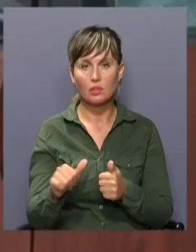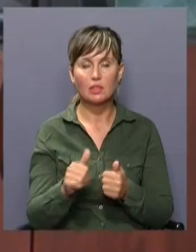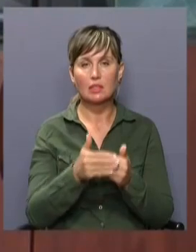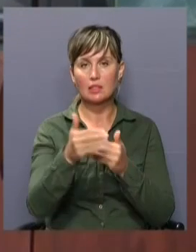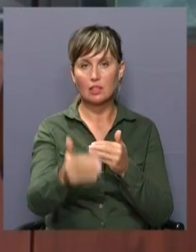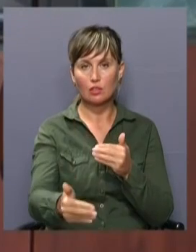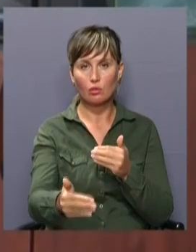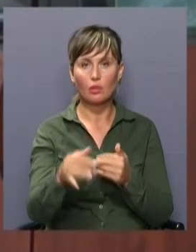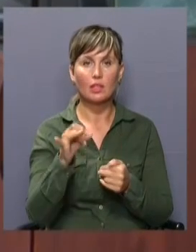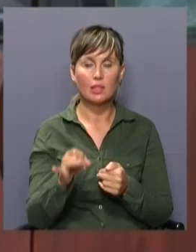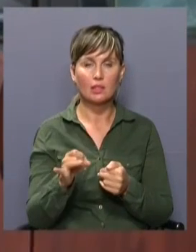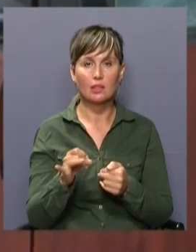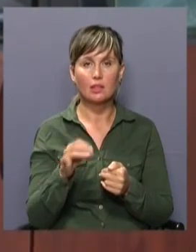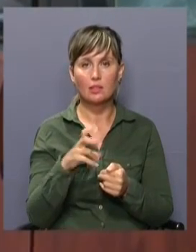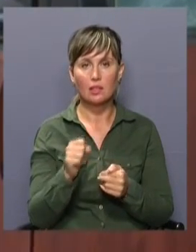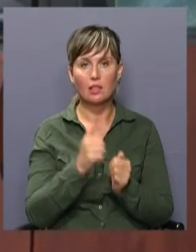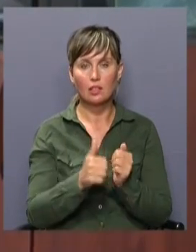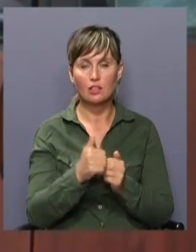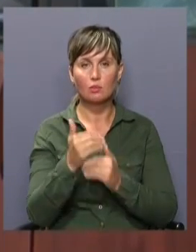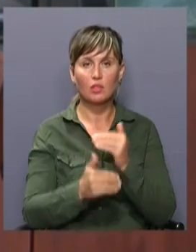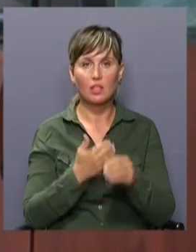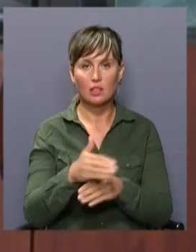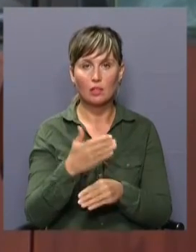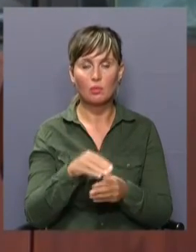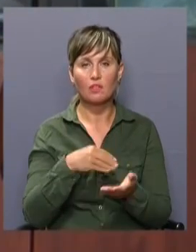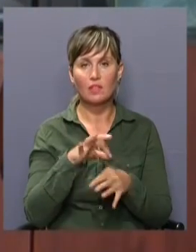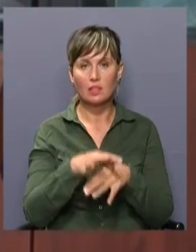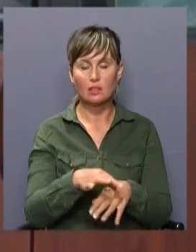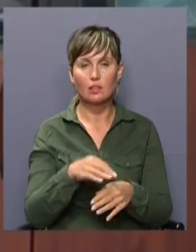дистанционно на каждом этапе проведения закупок